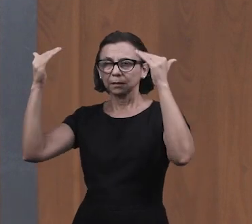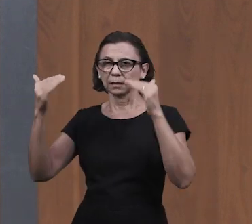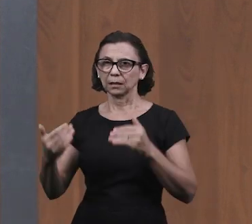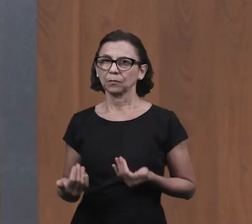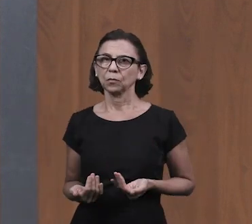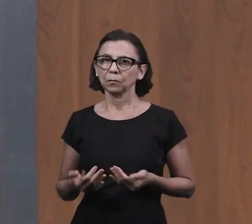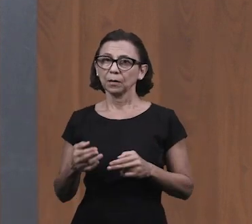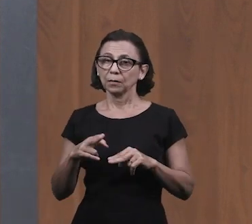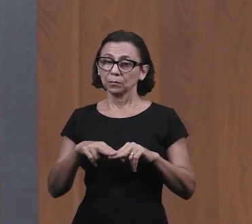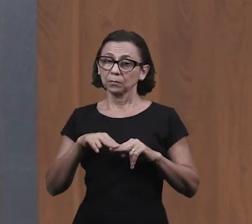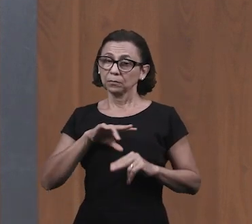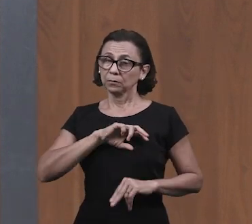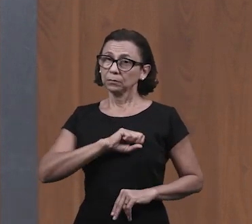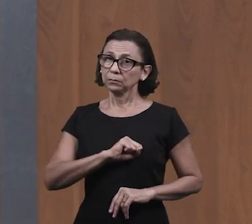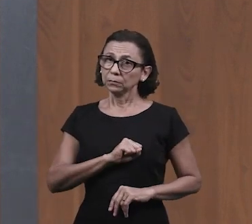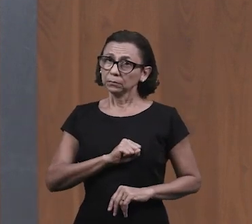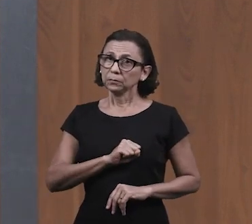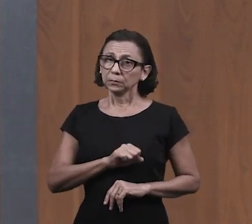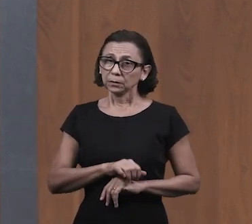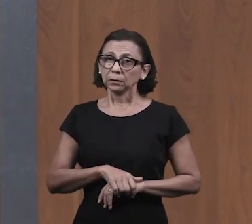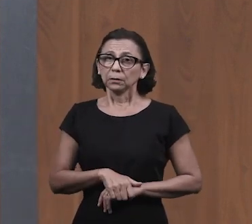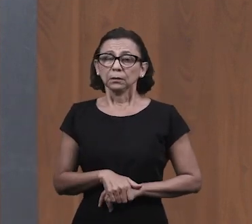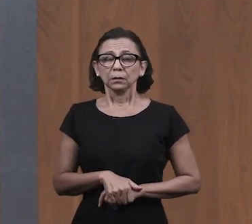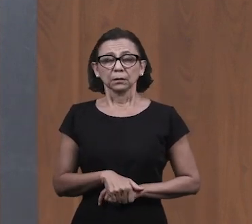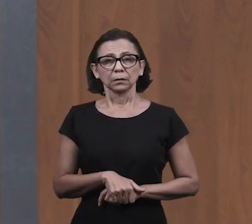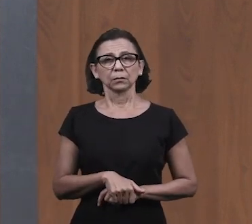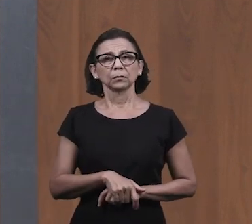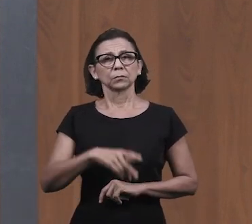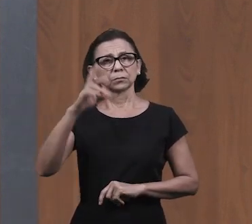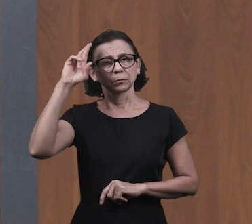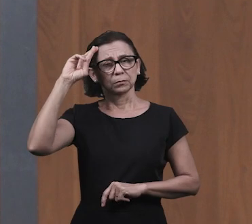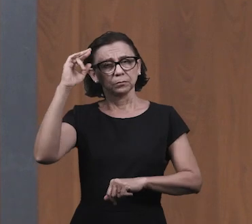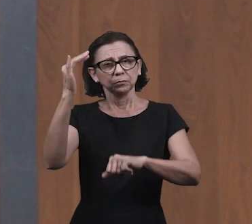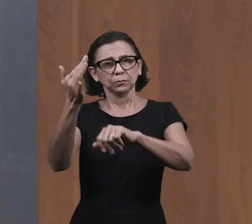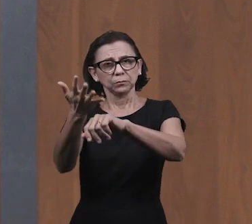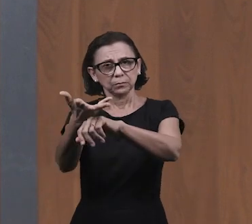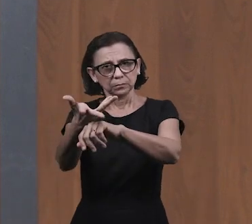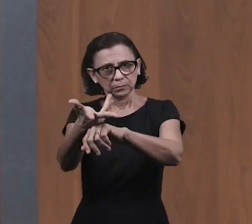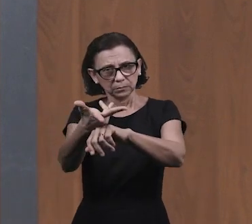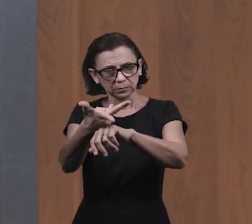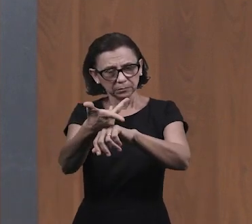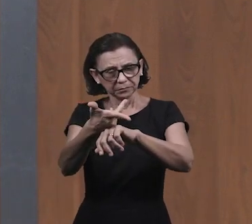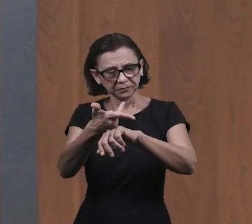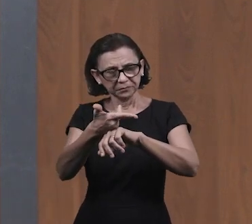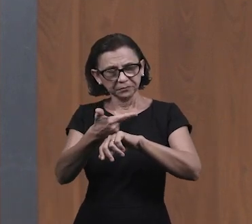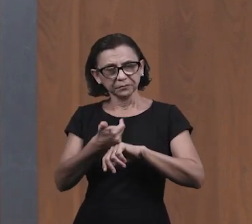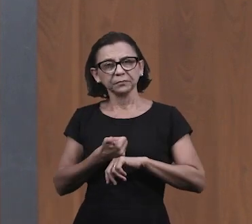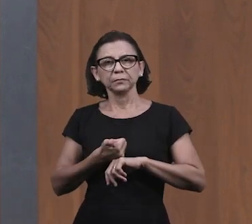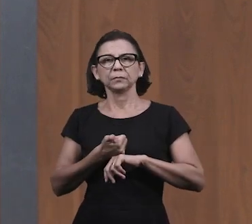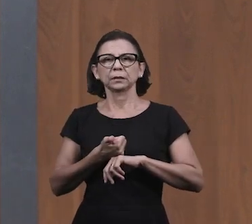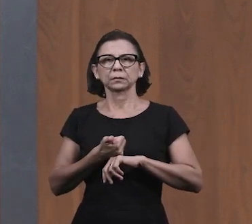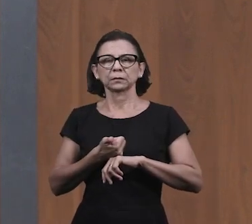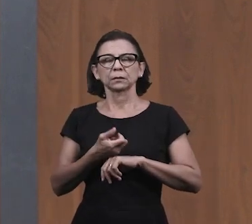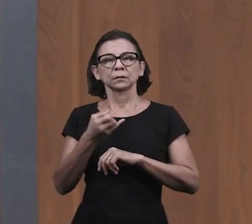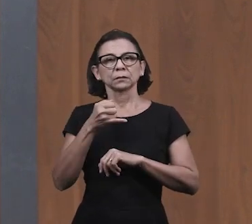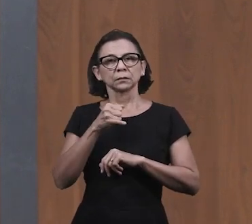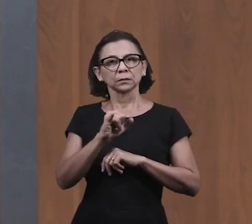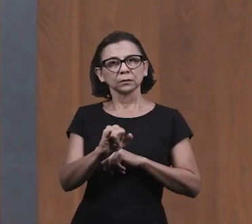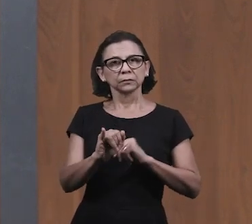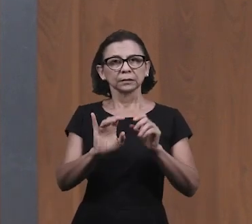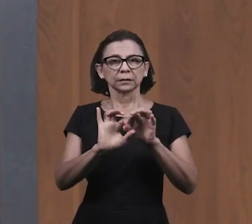cœurs et il entre seulement si nous permettons. Si nous ouvrons la porte de notre